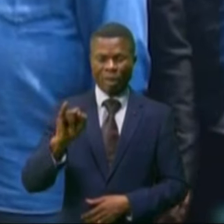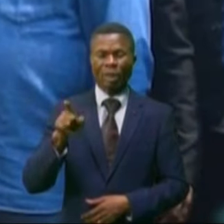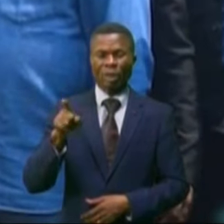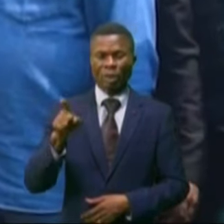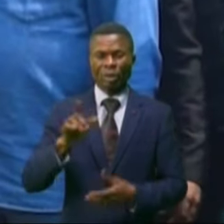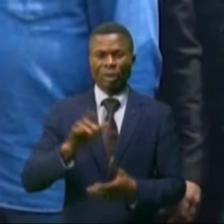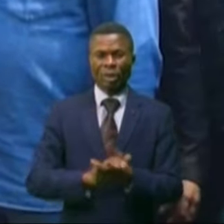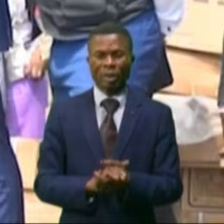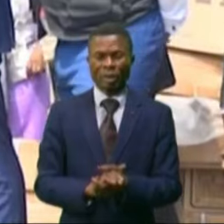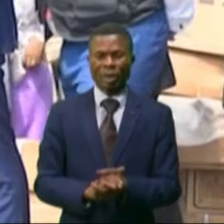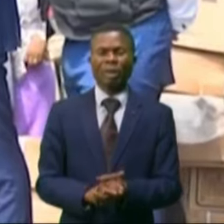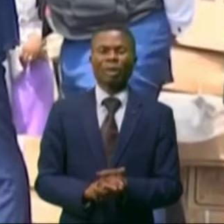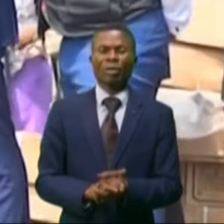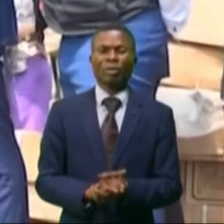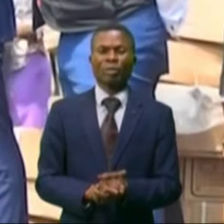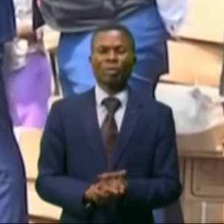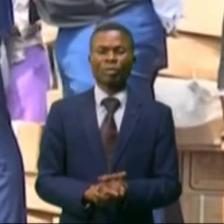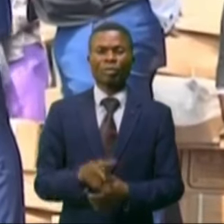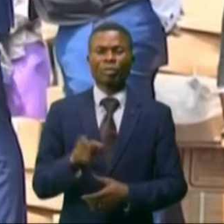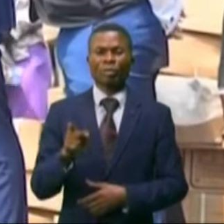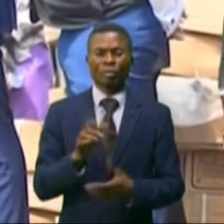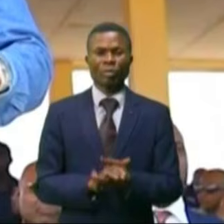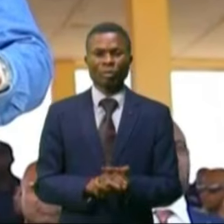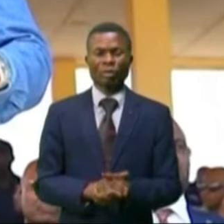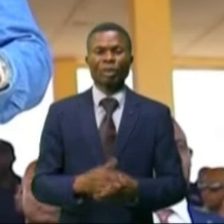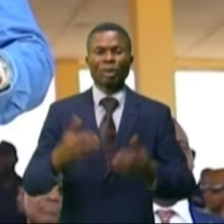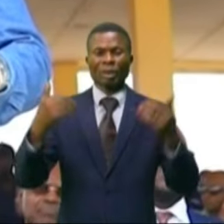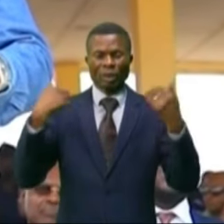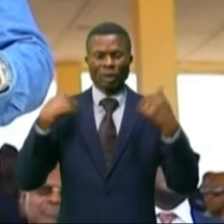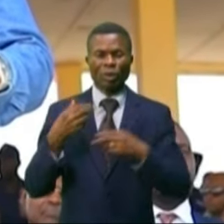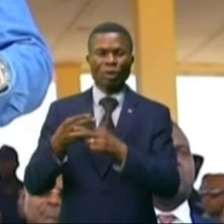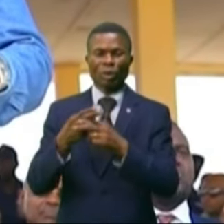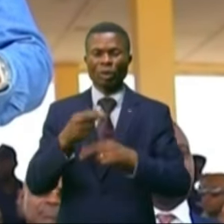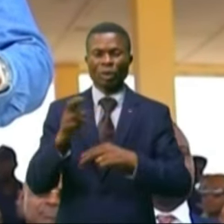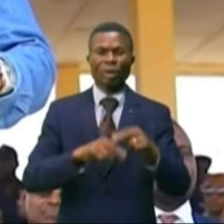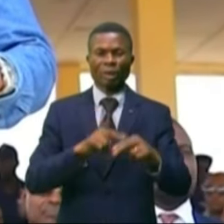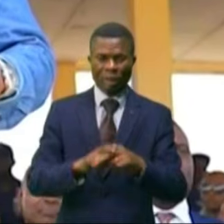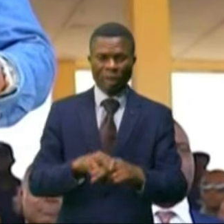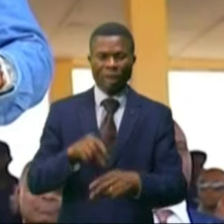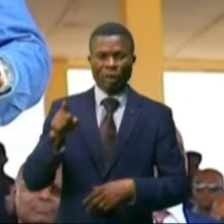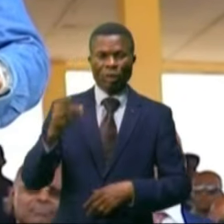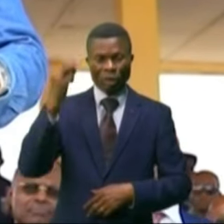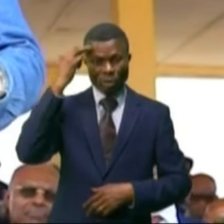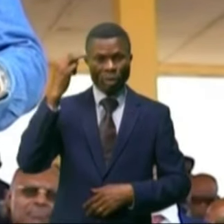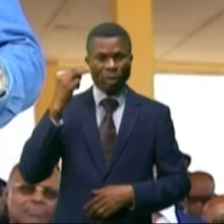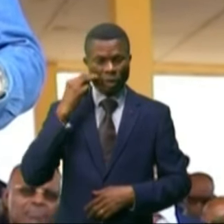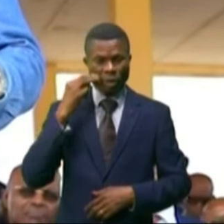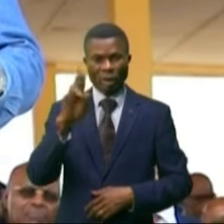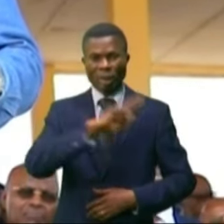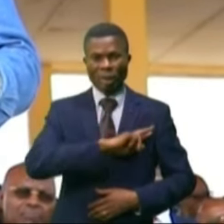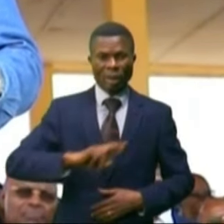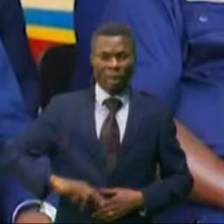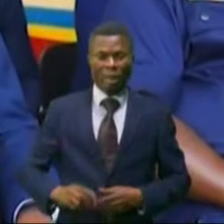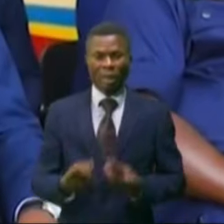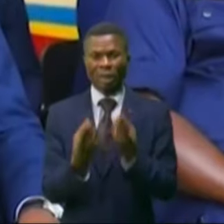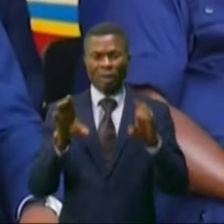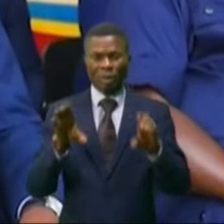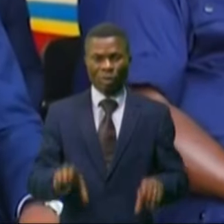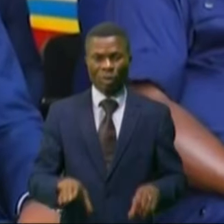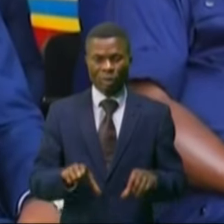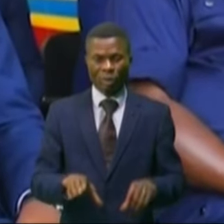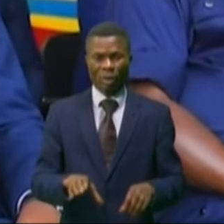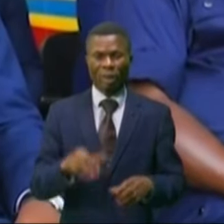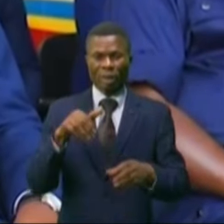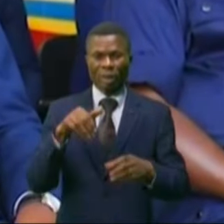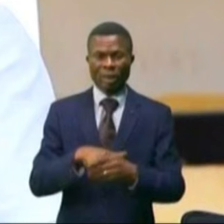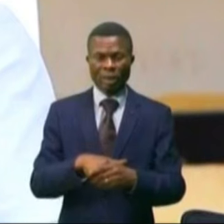et petits calibres. À en croire le patron de la Sécurité nationale, Jacquemain Chabani, la République démocratique du Congo, au travers